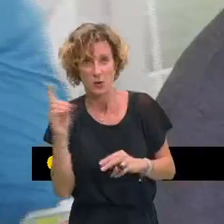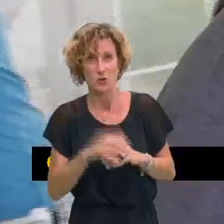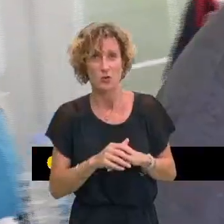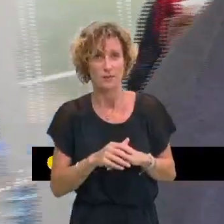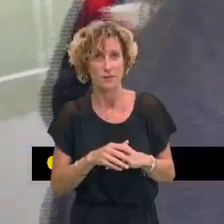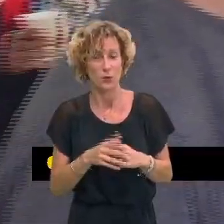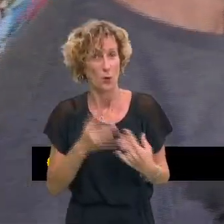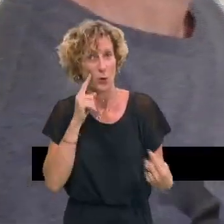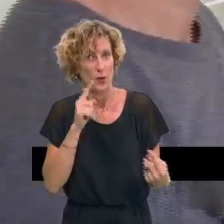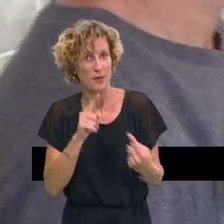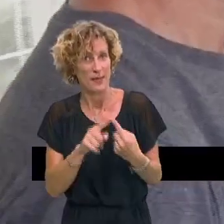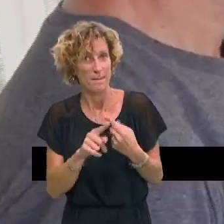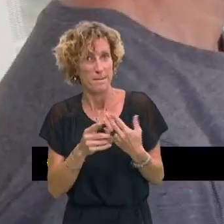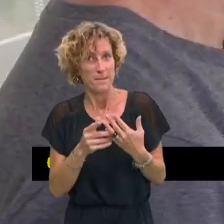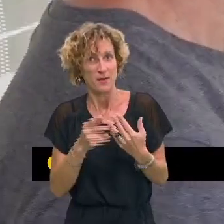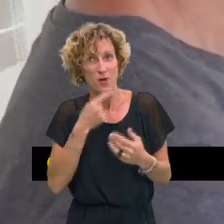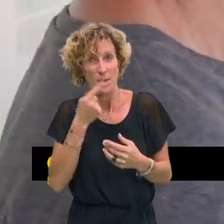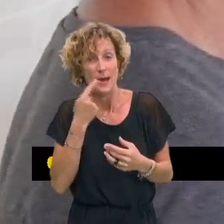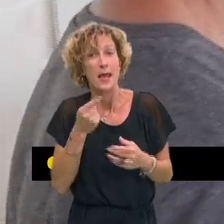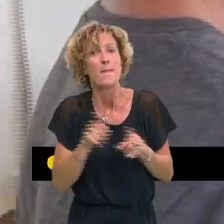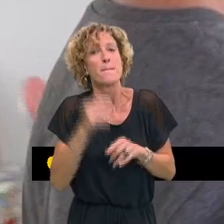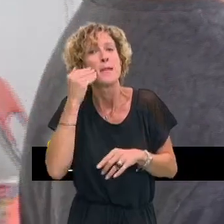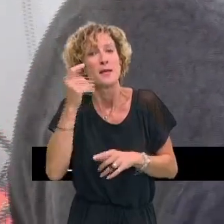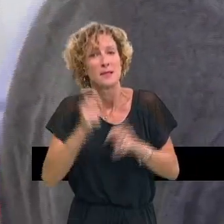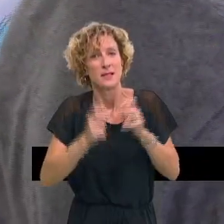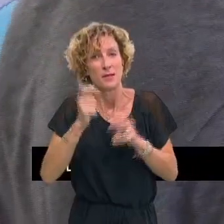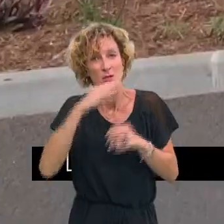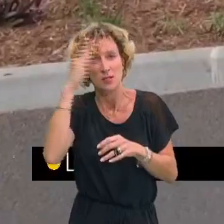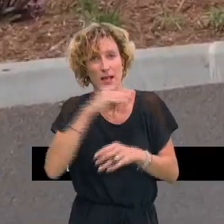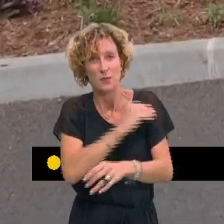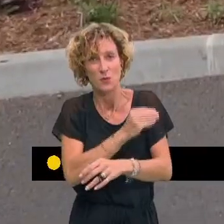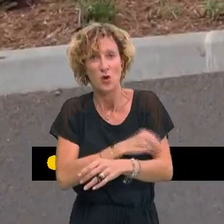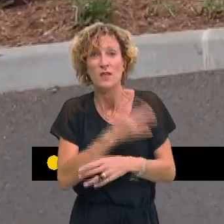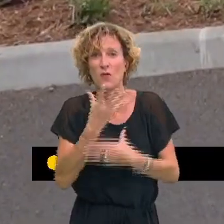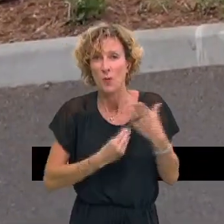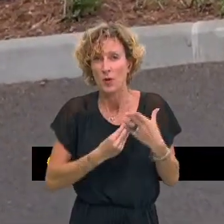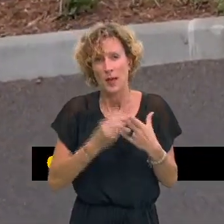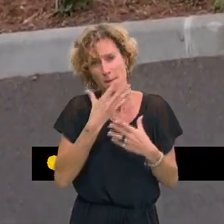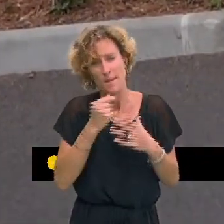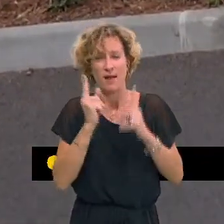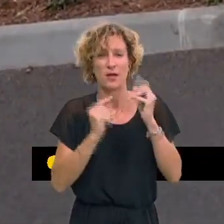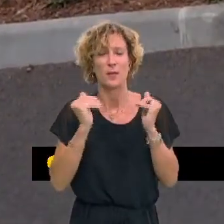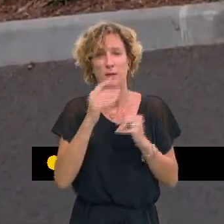du sujet, même si des pointures manquent à l'appel. La fête sera belle quand même.